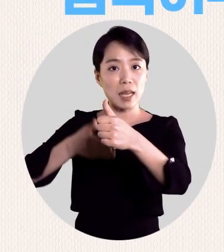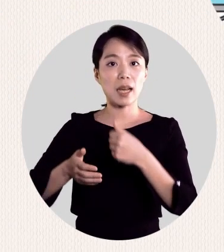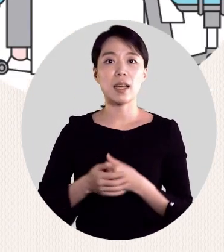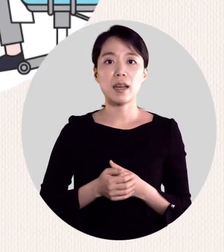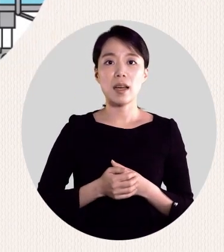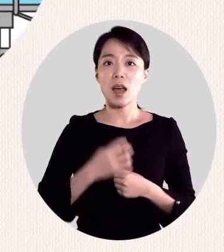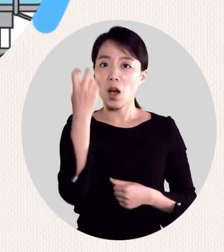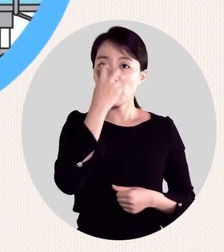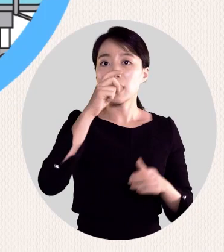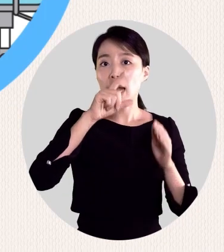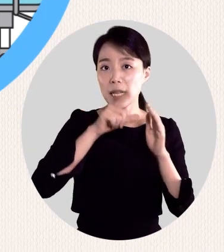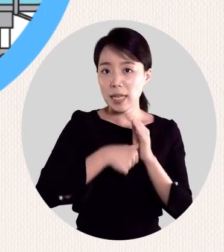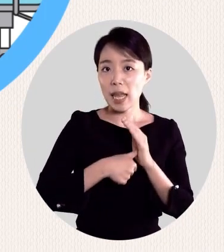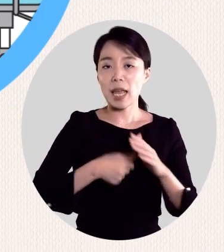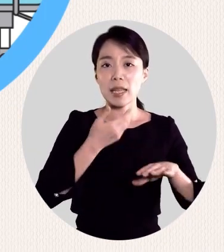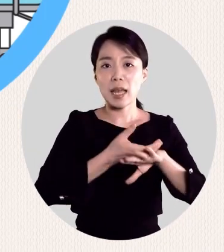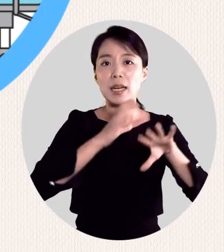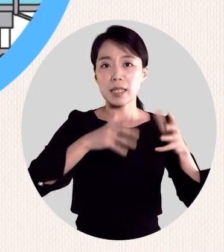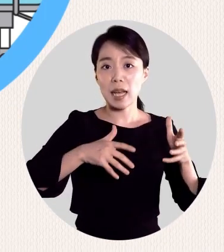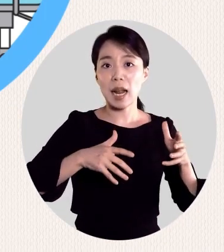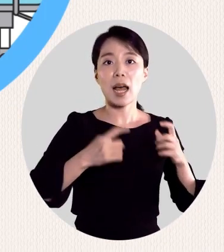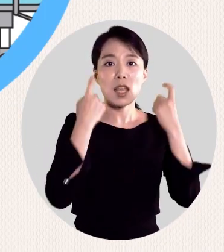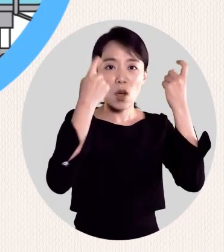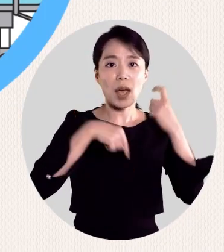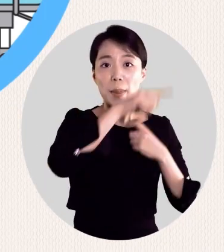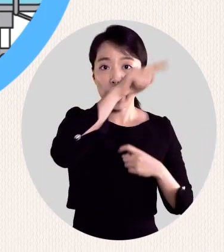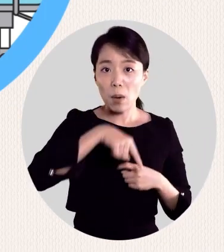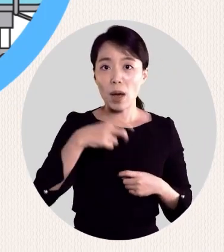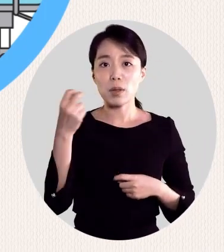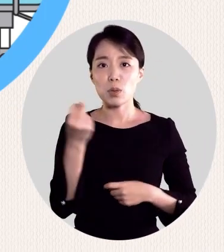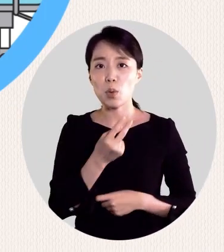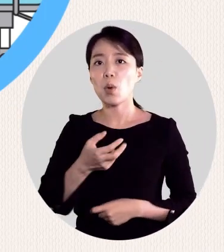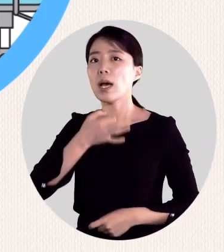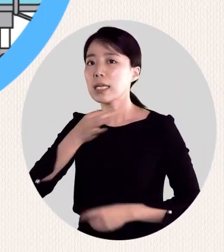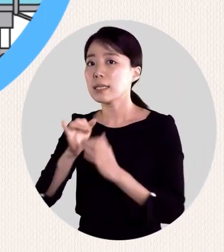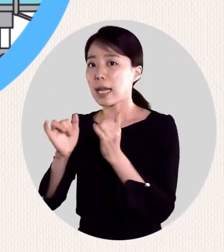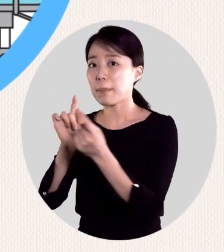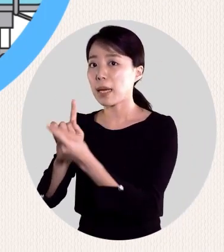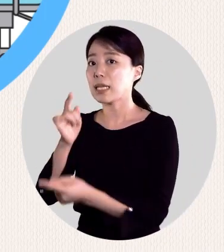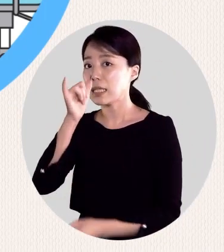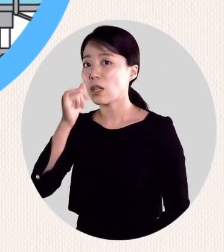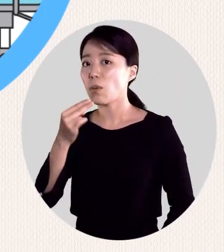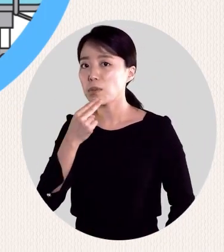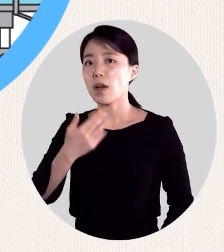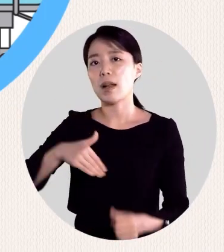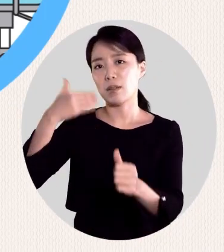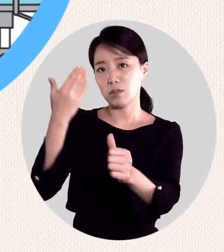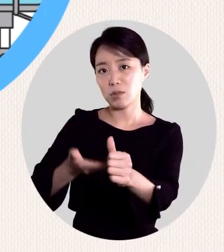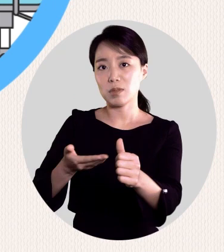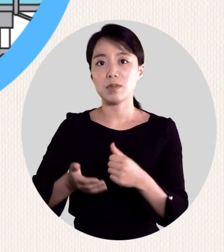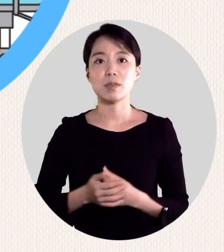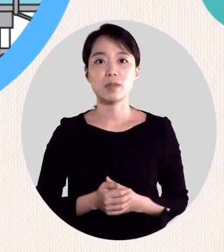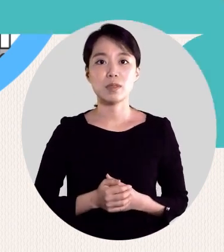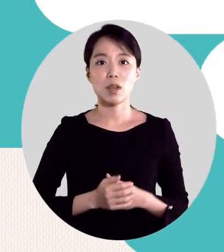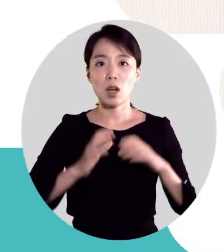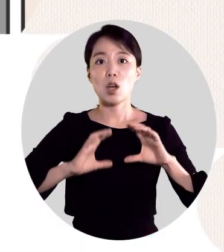이용해주시고 진료 시 의료진에게 해외여행력과 호흡기 증상자와의 접촉 여부를